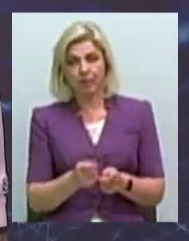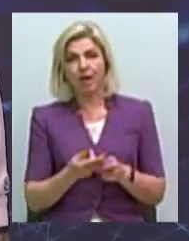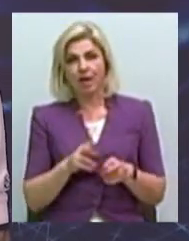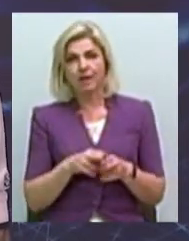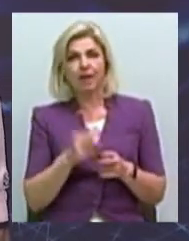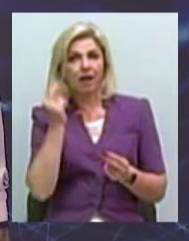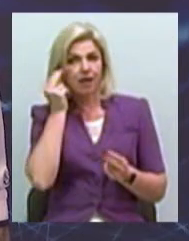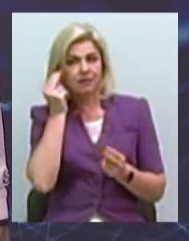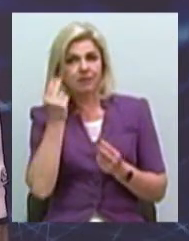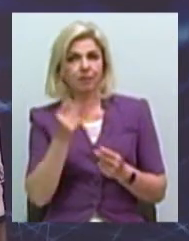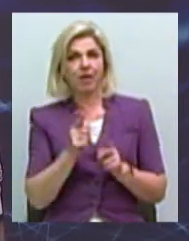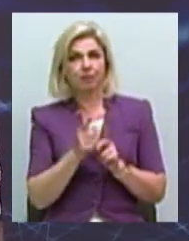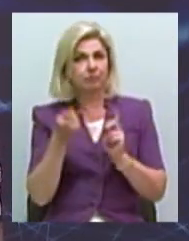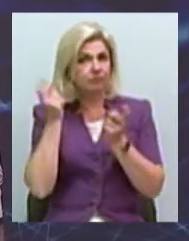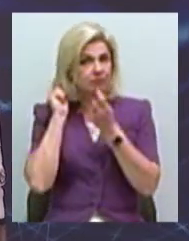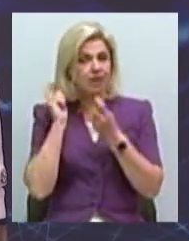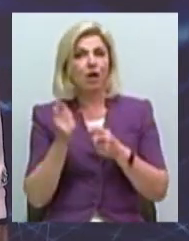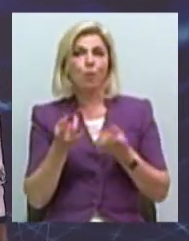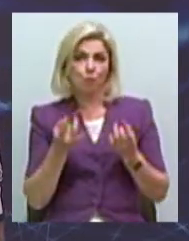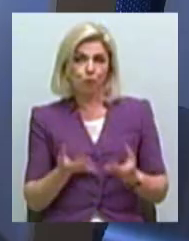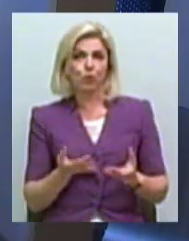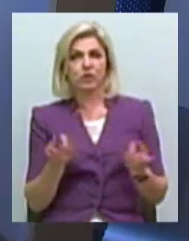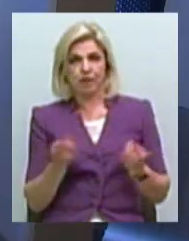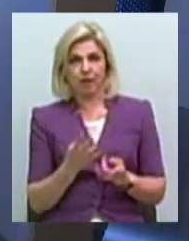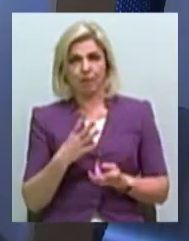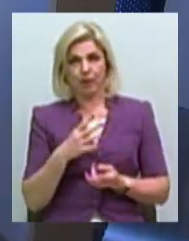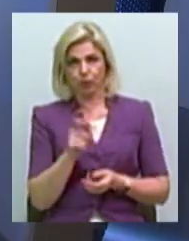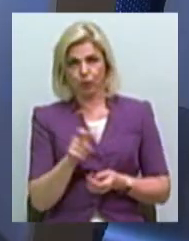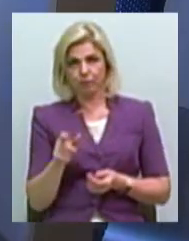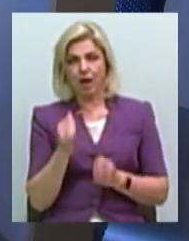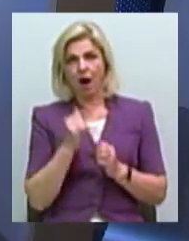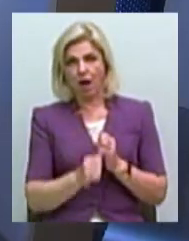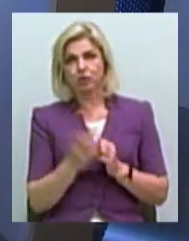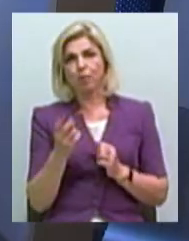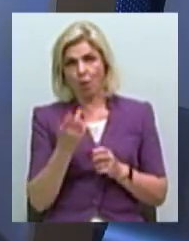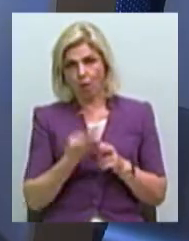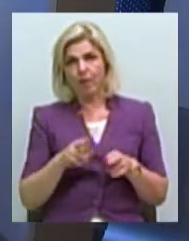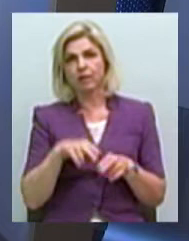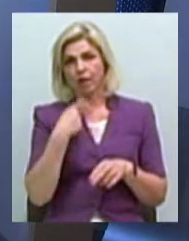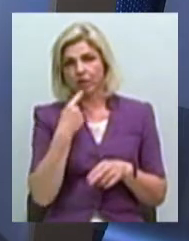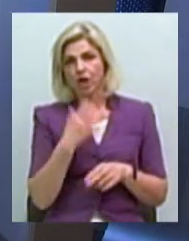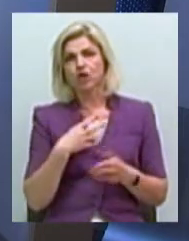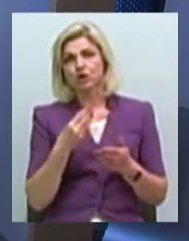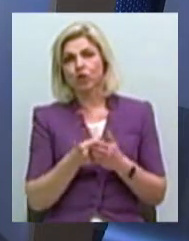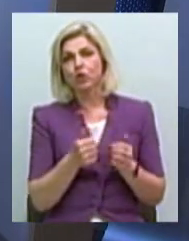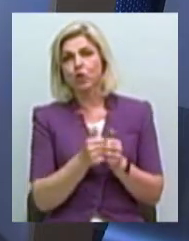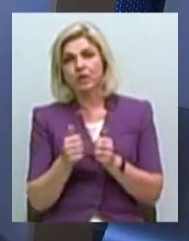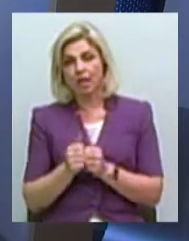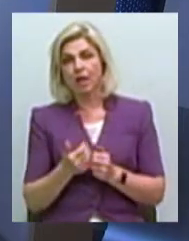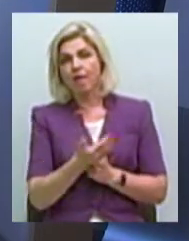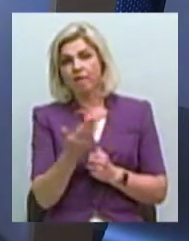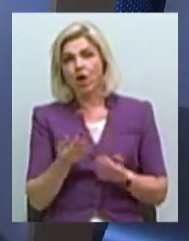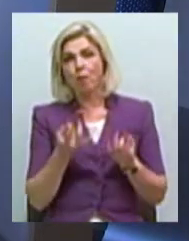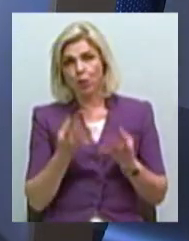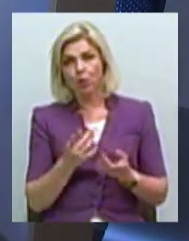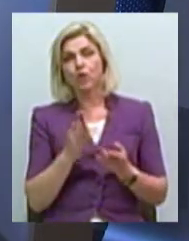лицемерия. Будьте просто людьми. Я каждому об этом говорил, там, своим соседям, то вы просто будьте людьми. Вы